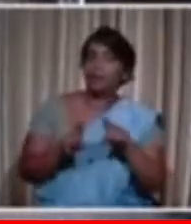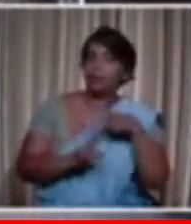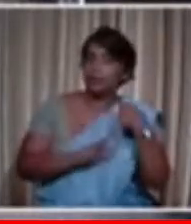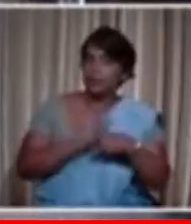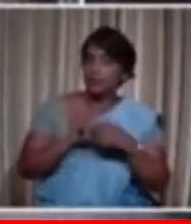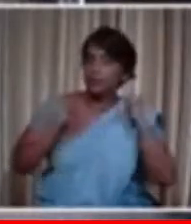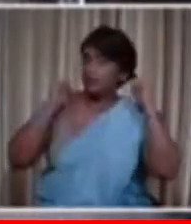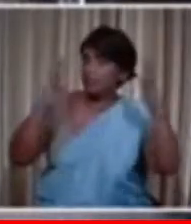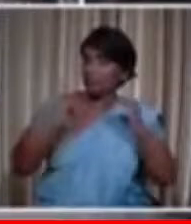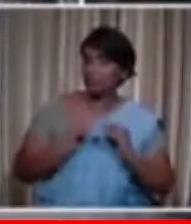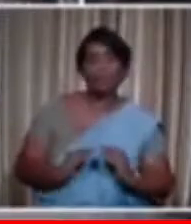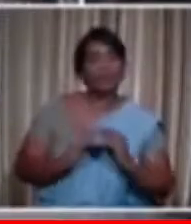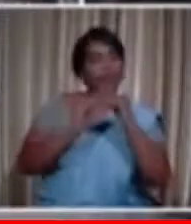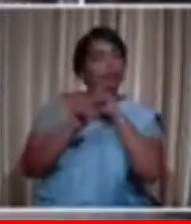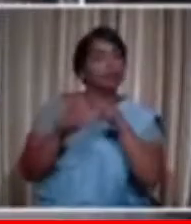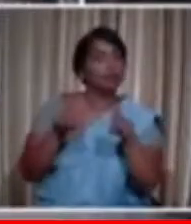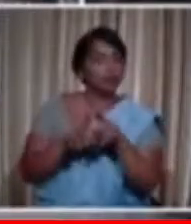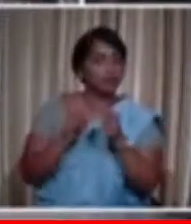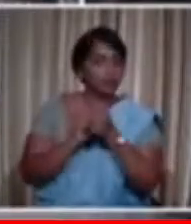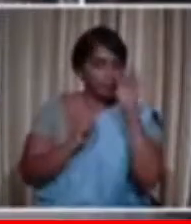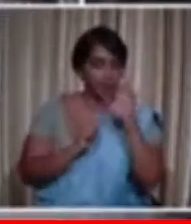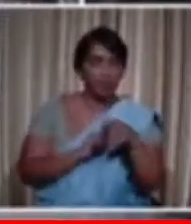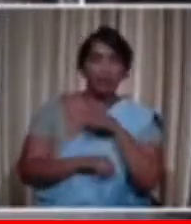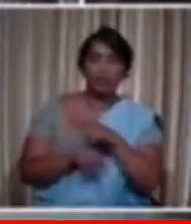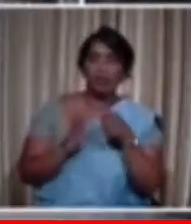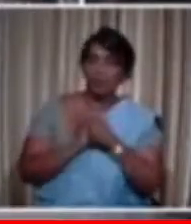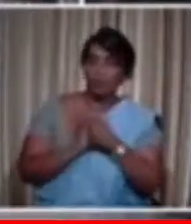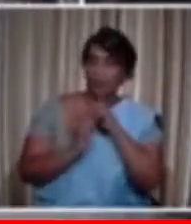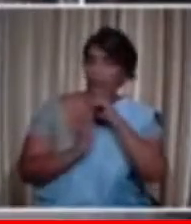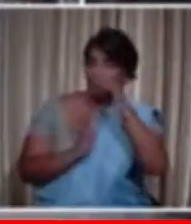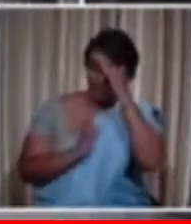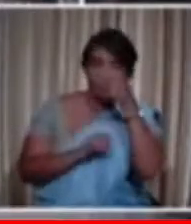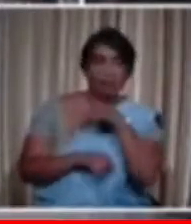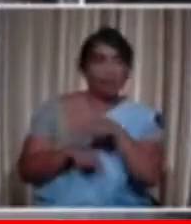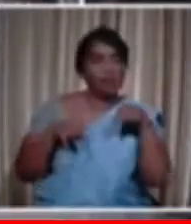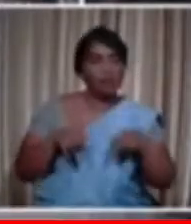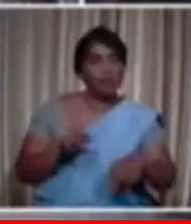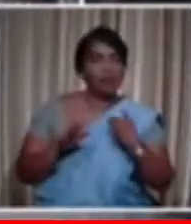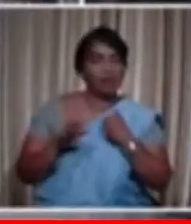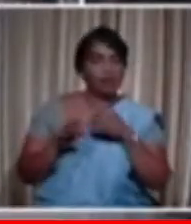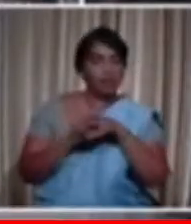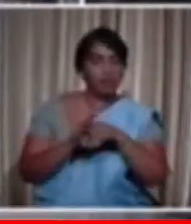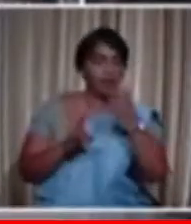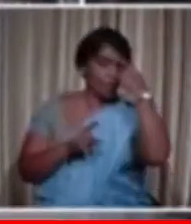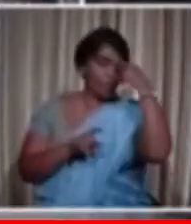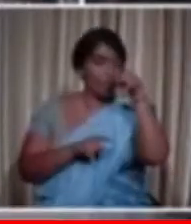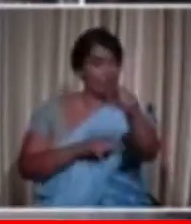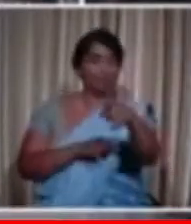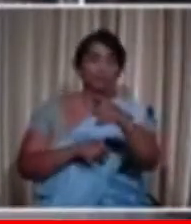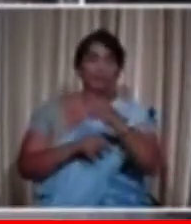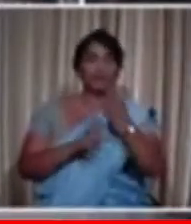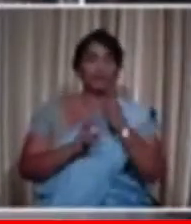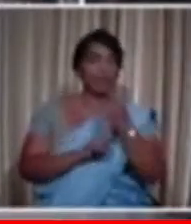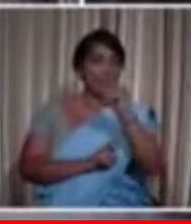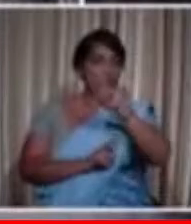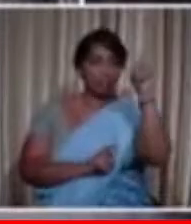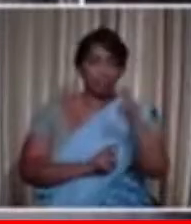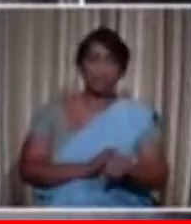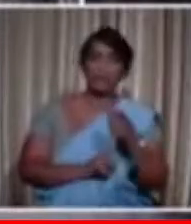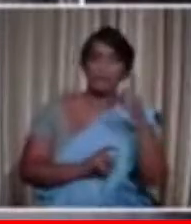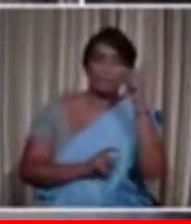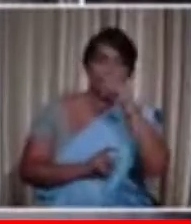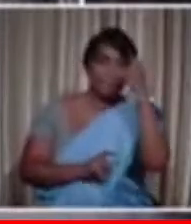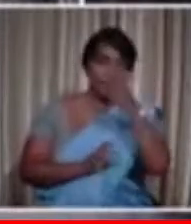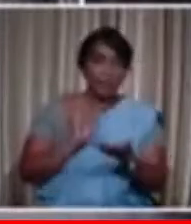රටේ සශ්‍රීකත්වයේ එකඟවයි ඒ කළ යුතු වන්නේ කරු කතානායකතුමනි අපේ පැත්තේ ඉඳගෙන ඇඟිල්ල දික් කරන්න පුළුවන් රුපියල් 10000කින් වැටුප් වැඩි